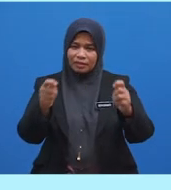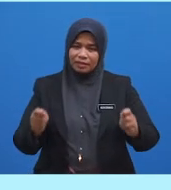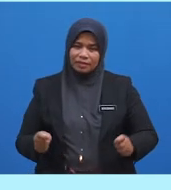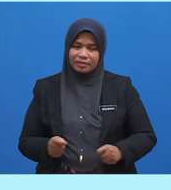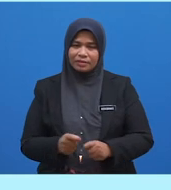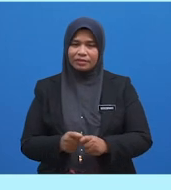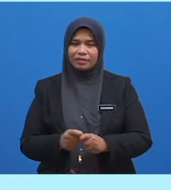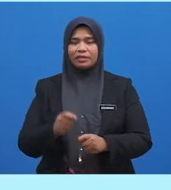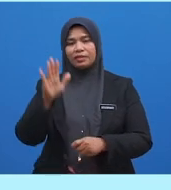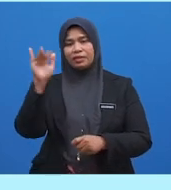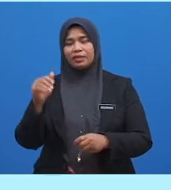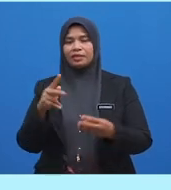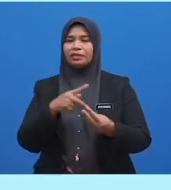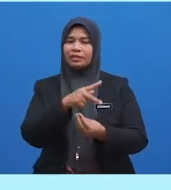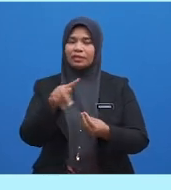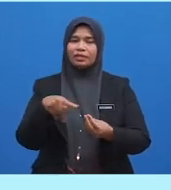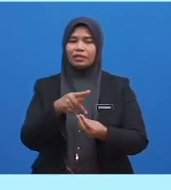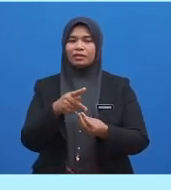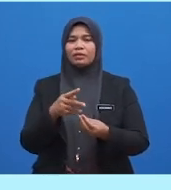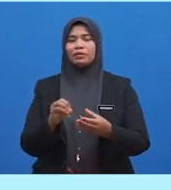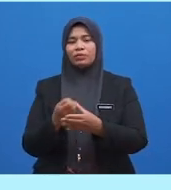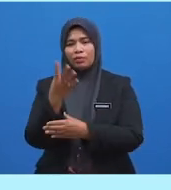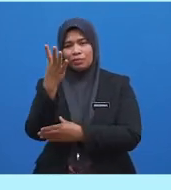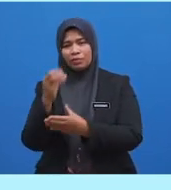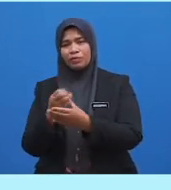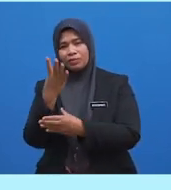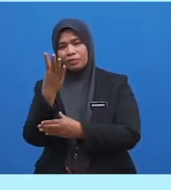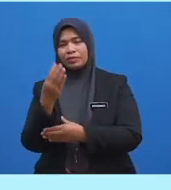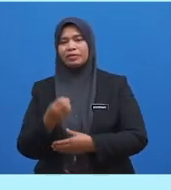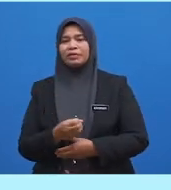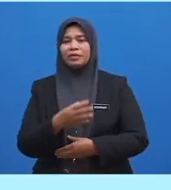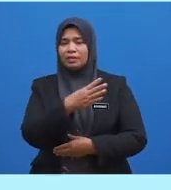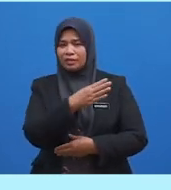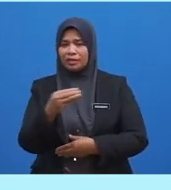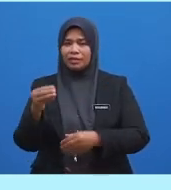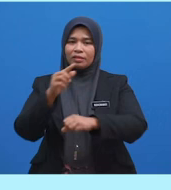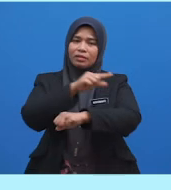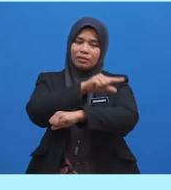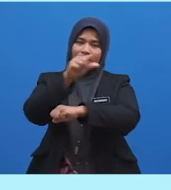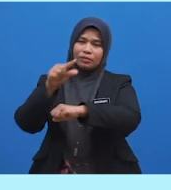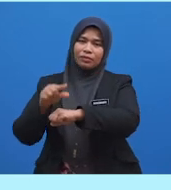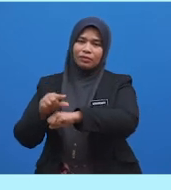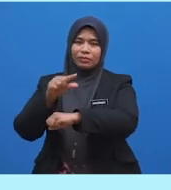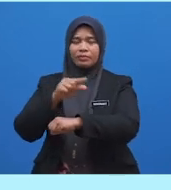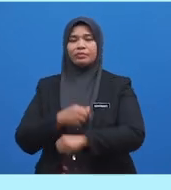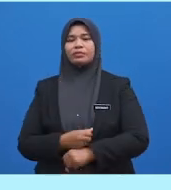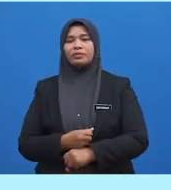yang dikelilingi tumbuh-tumbuhan dan gunung Ganang